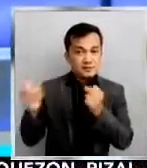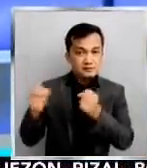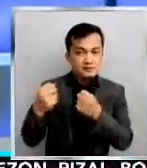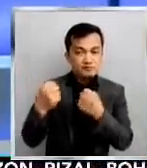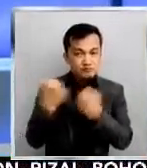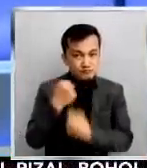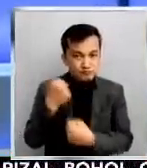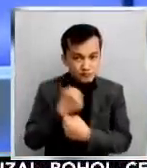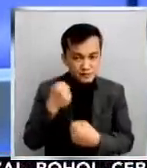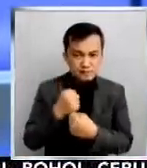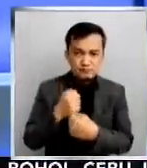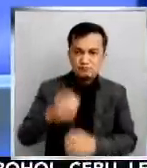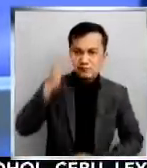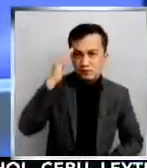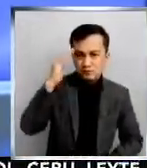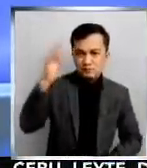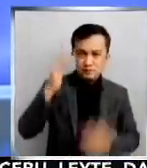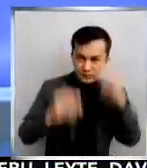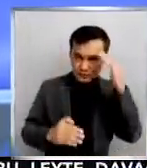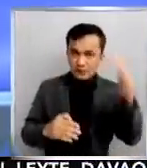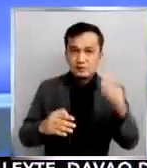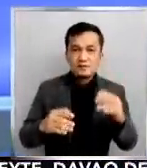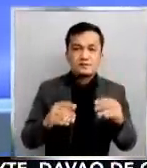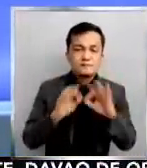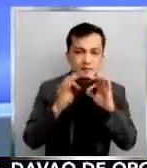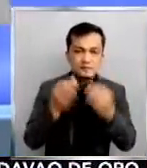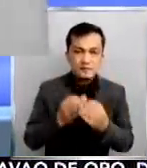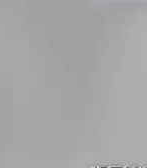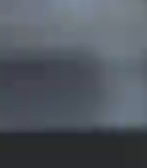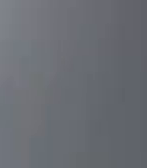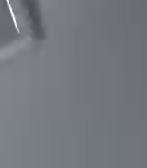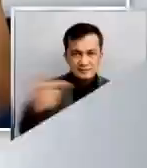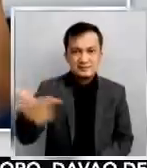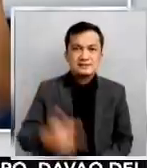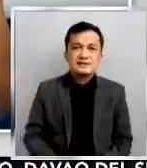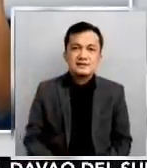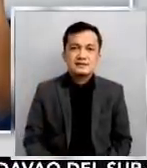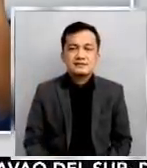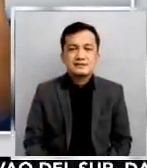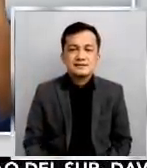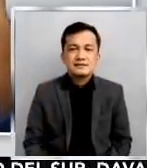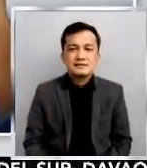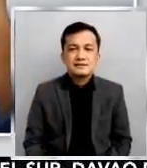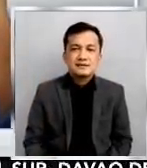ng kanyang mga mahal sa buhay sa pagtutok ni sa lima refrain.